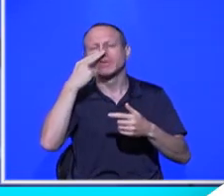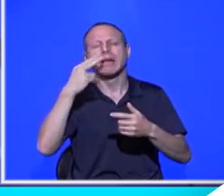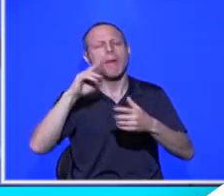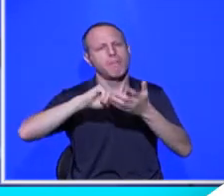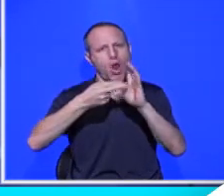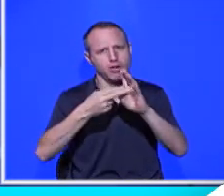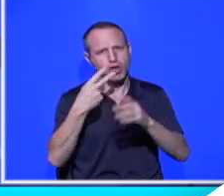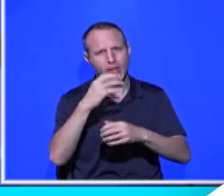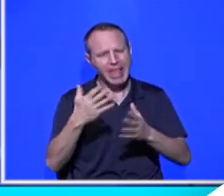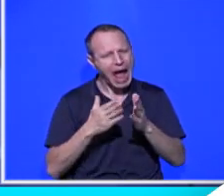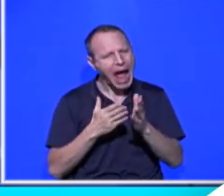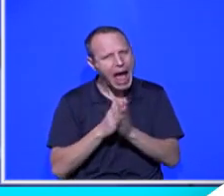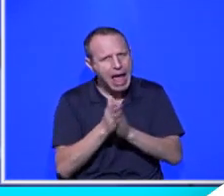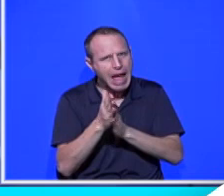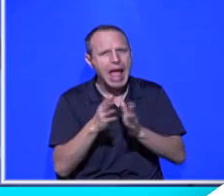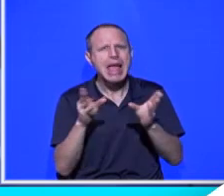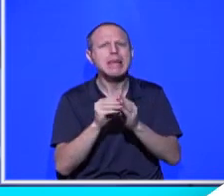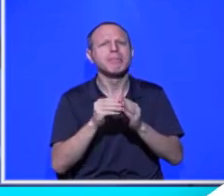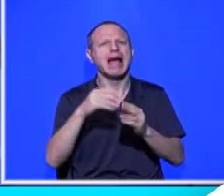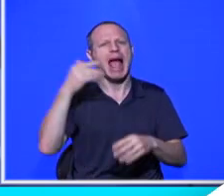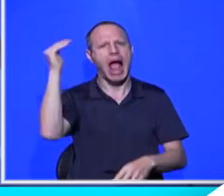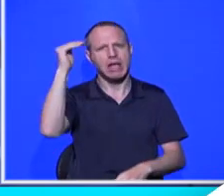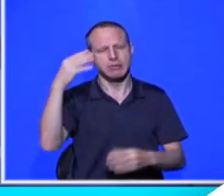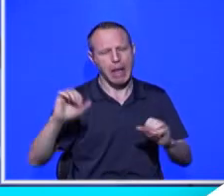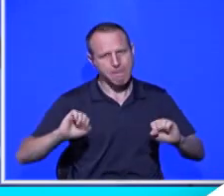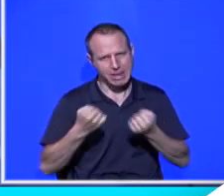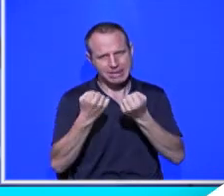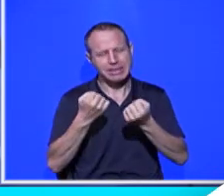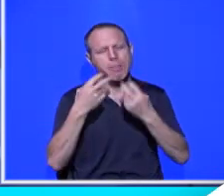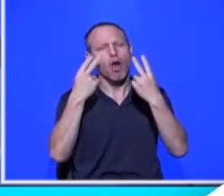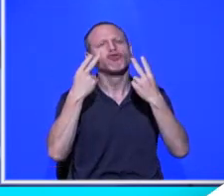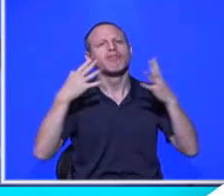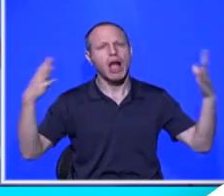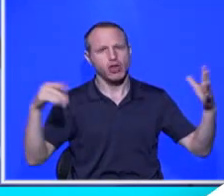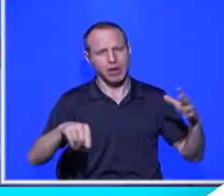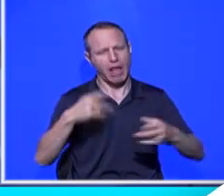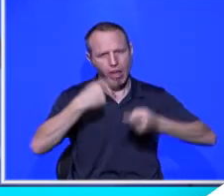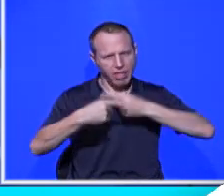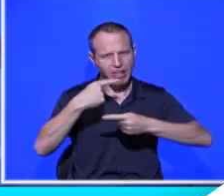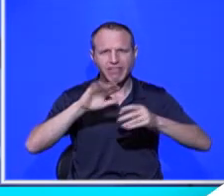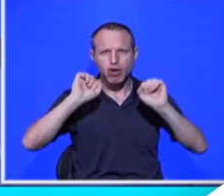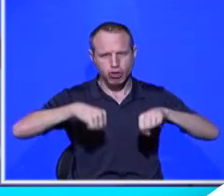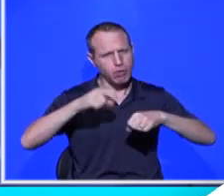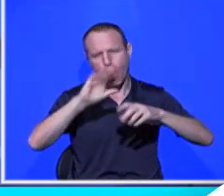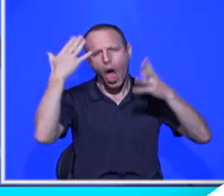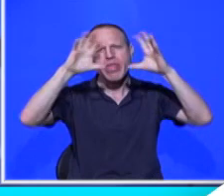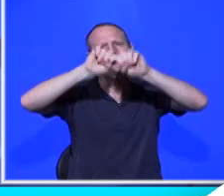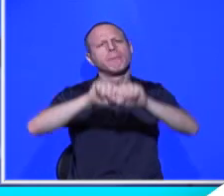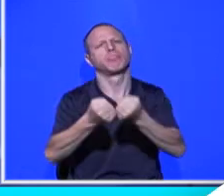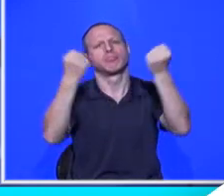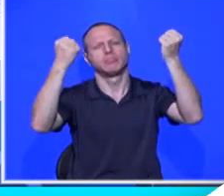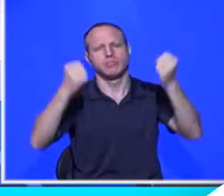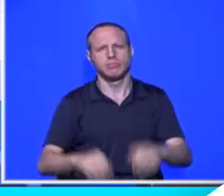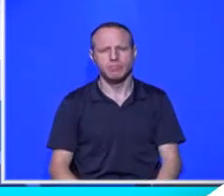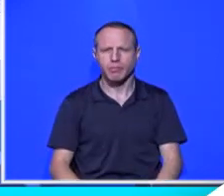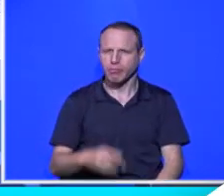קריזמה מבני גנץ, המיזם הגדול הזה, החשוב הזה, האלטרנטיבה השלטונית הזו, לא הייתה מתנפצת לרסיסים. אבל זה נראה